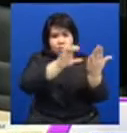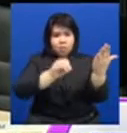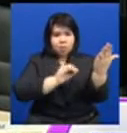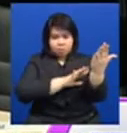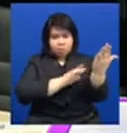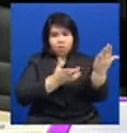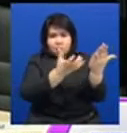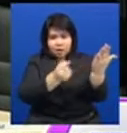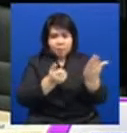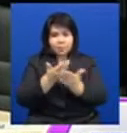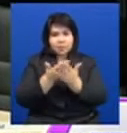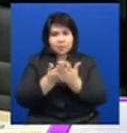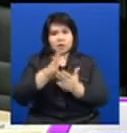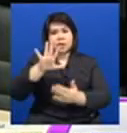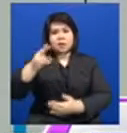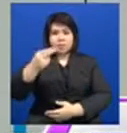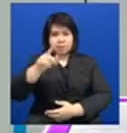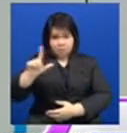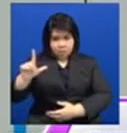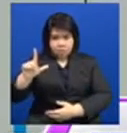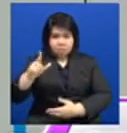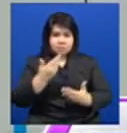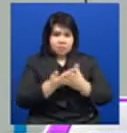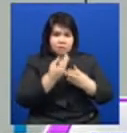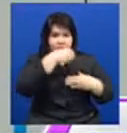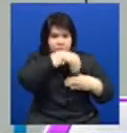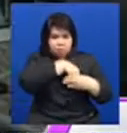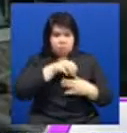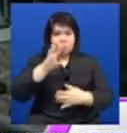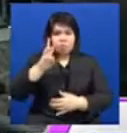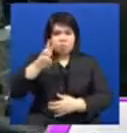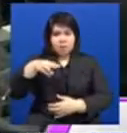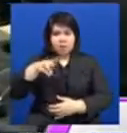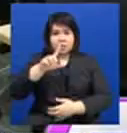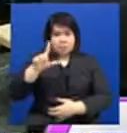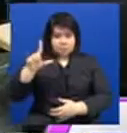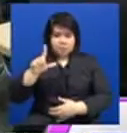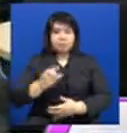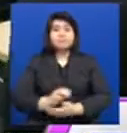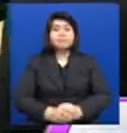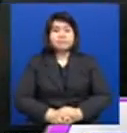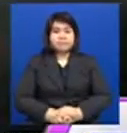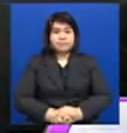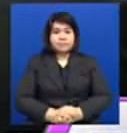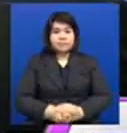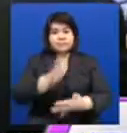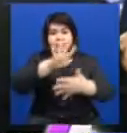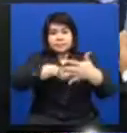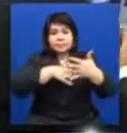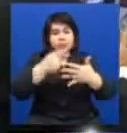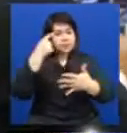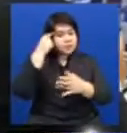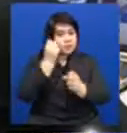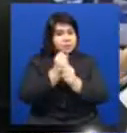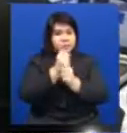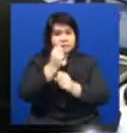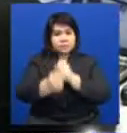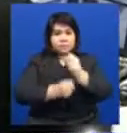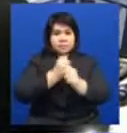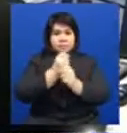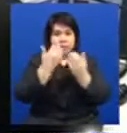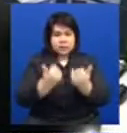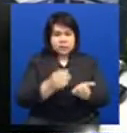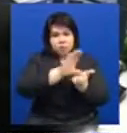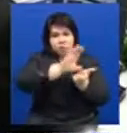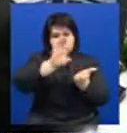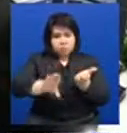50,000 ล้านบาทคิดเป็นกำไรสุทธิกว่า 6,000 ล้านบาท ส่วนแผนการดำเนินงานในปีนี้ค่ะจะเน้นลงทุน